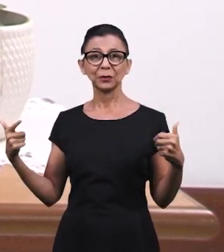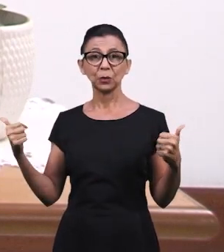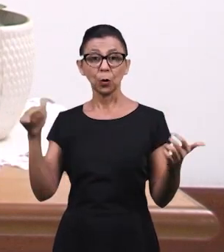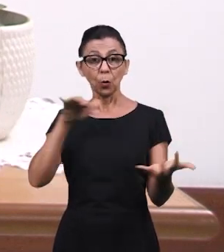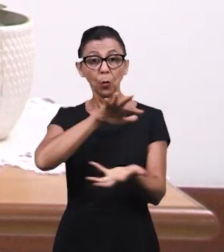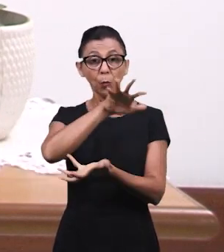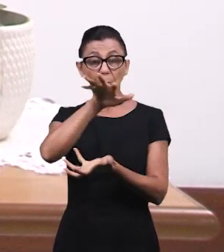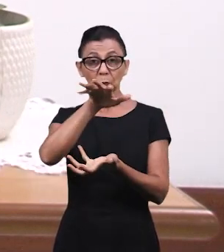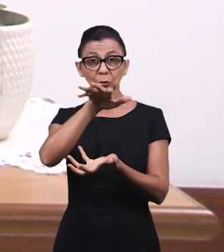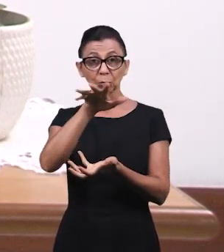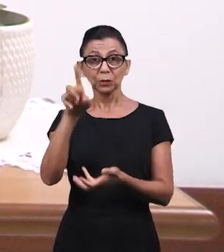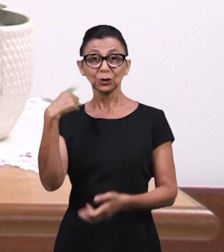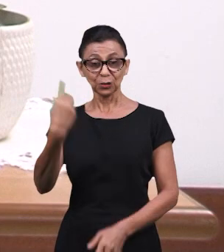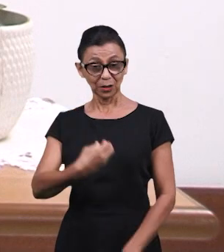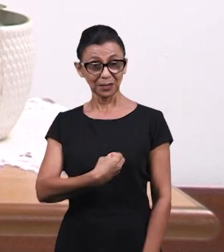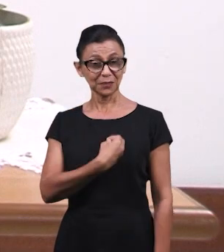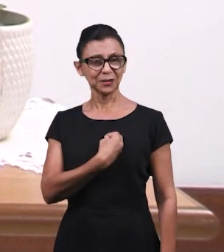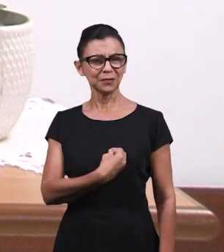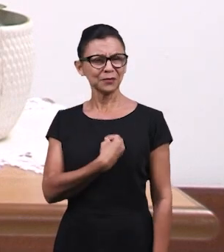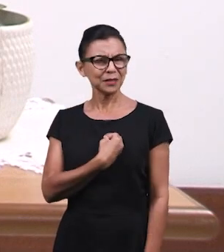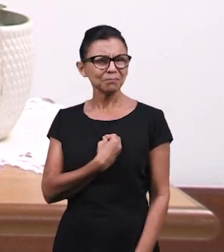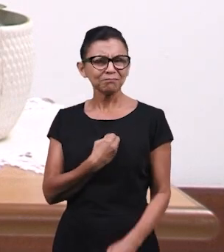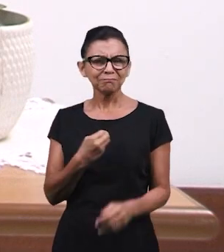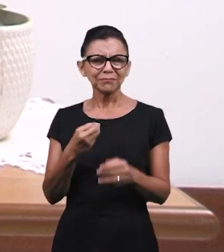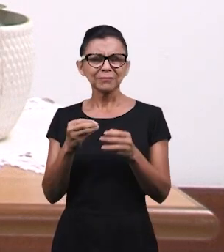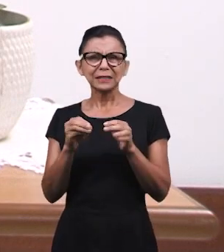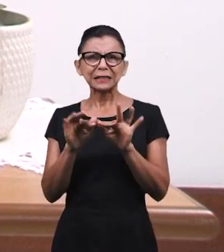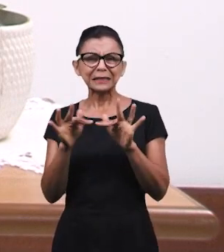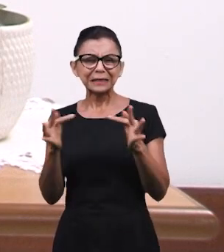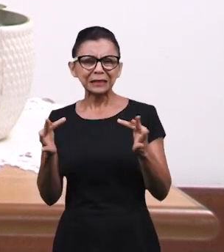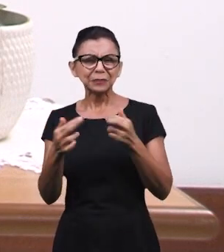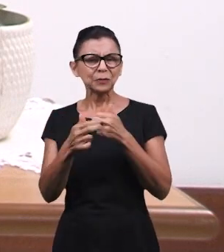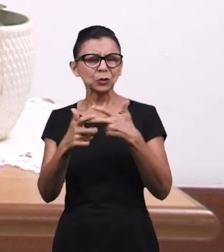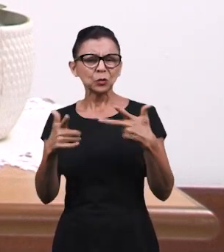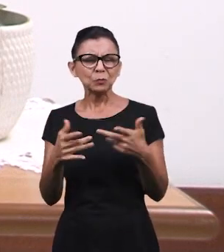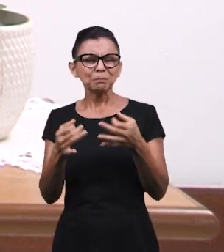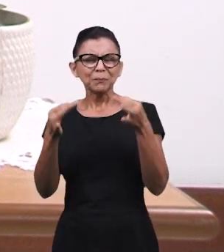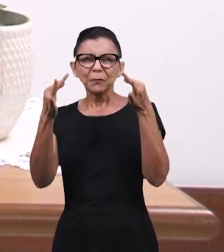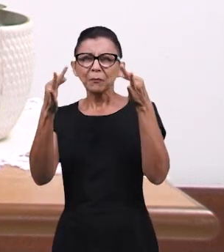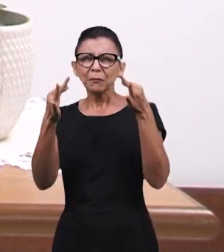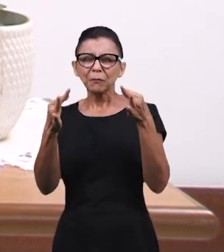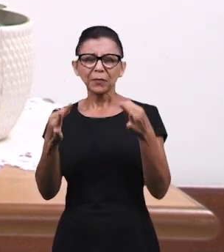чудесную, мир, в котором мы живем, самые маленькие вещи.